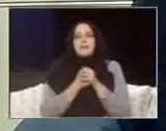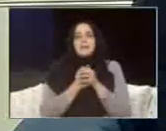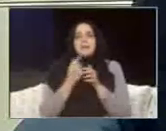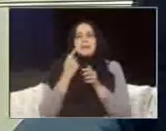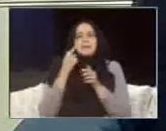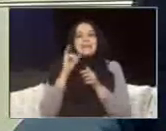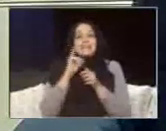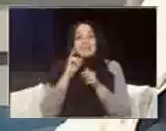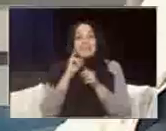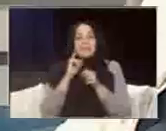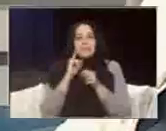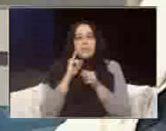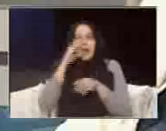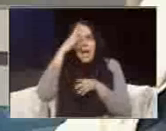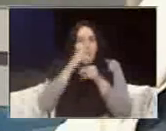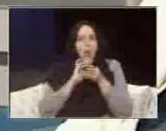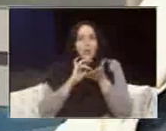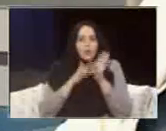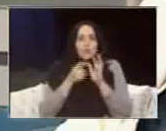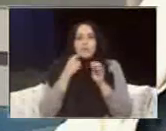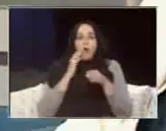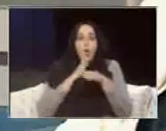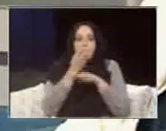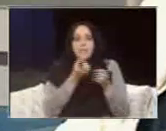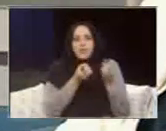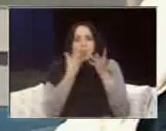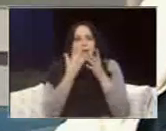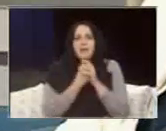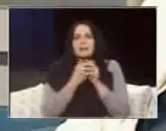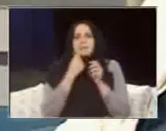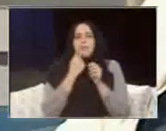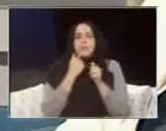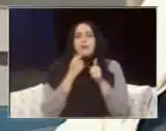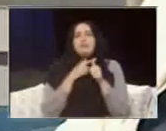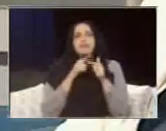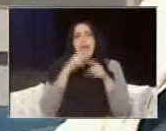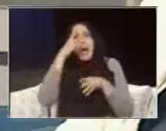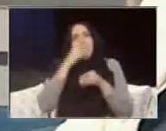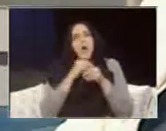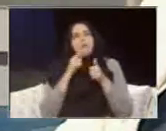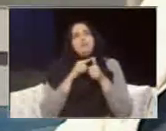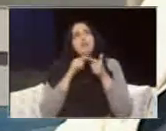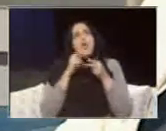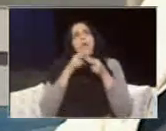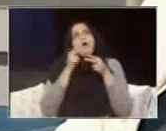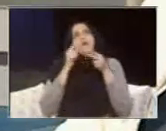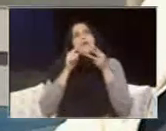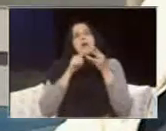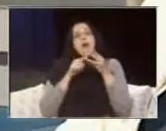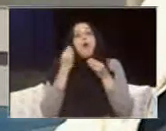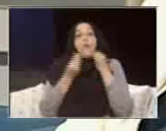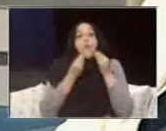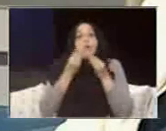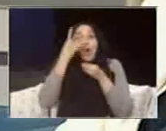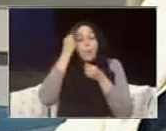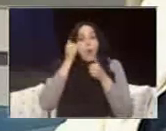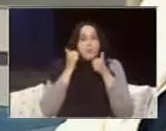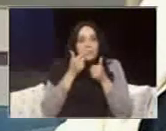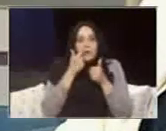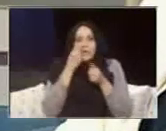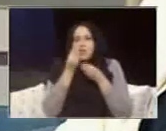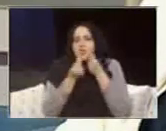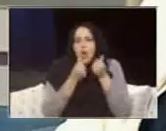الجنة. هل هل هل يعني أحصاها حد يقول احفظها وإلا يعرف معانيها يعني